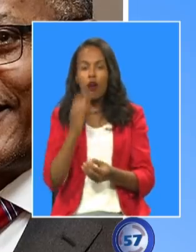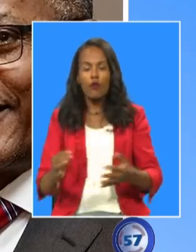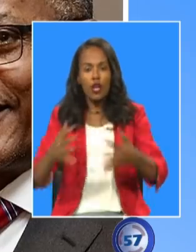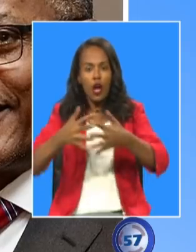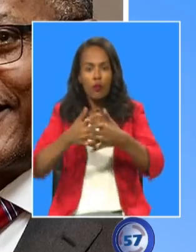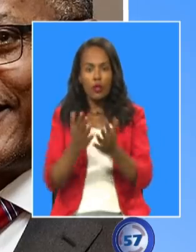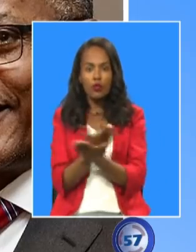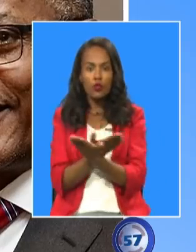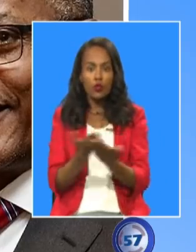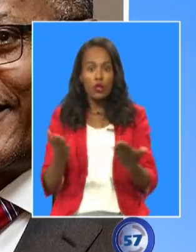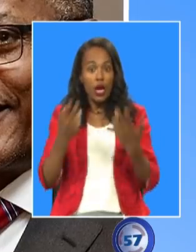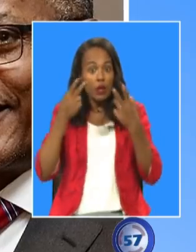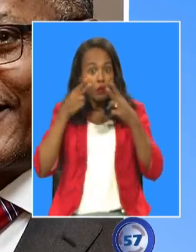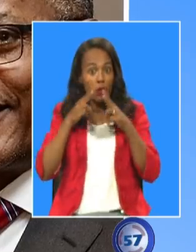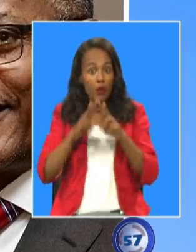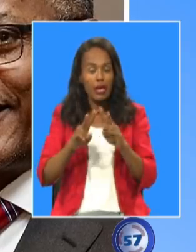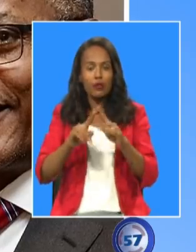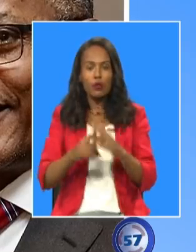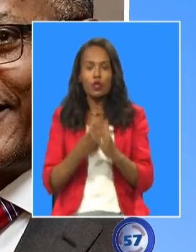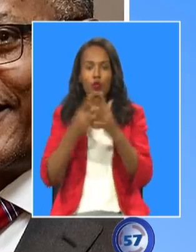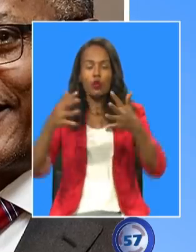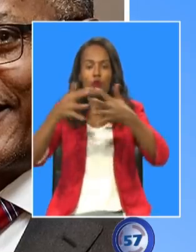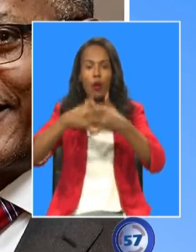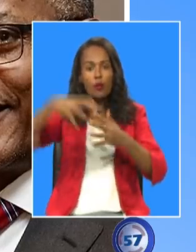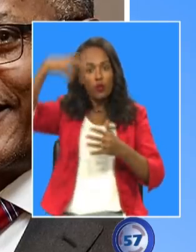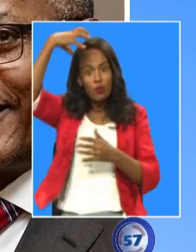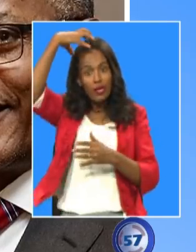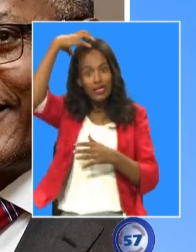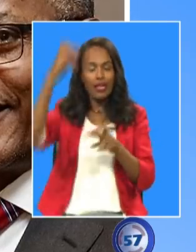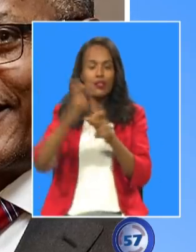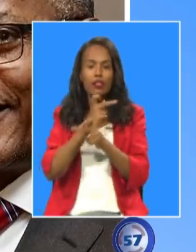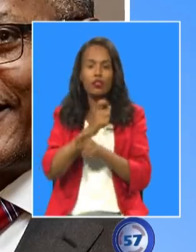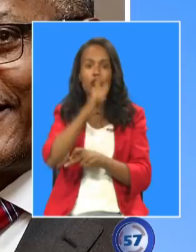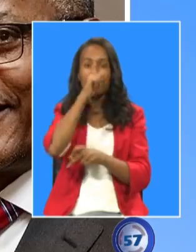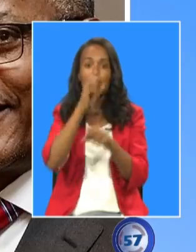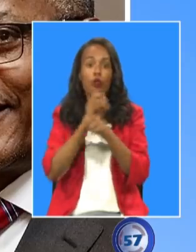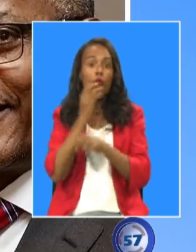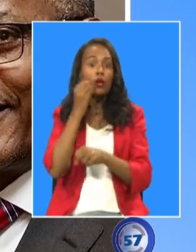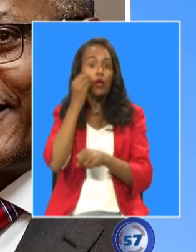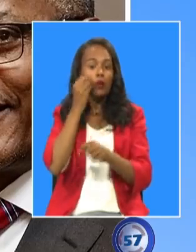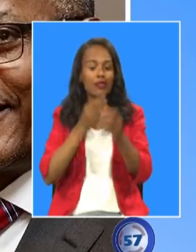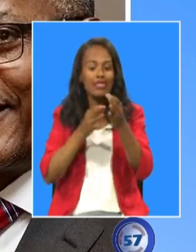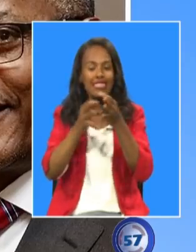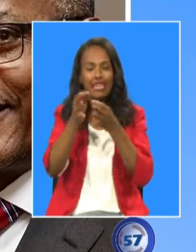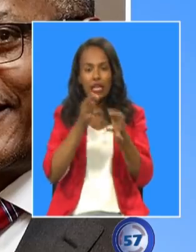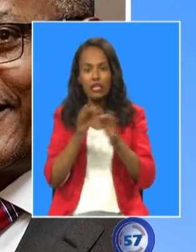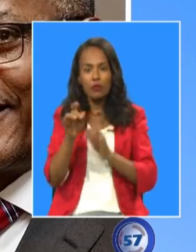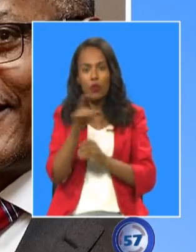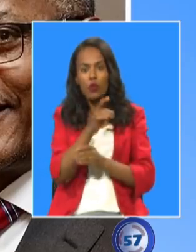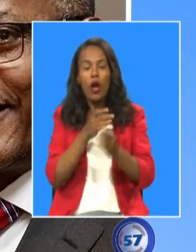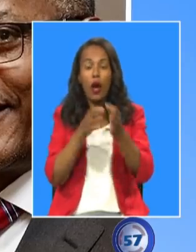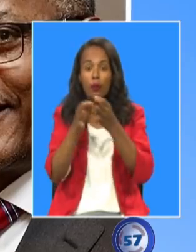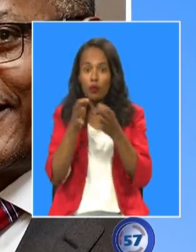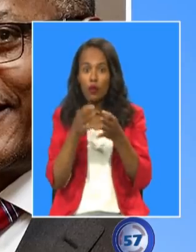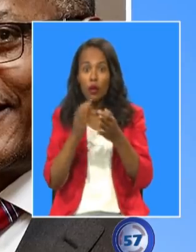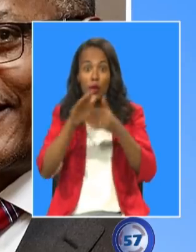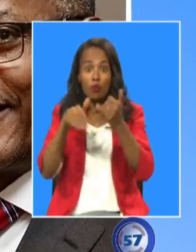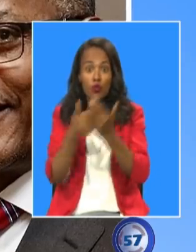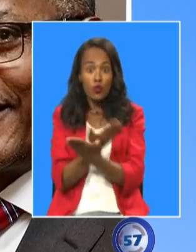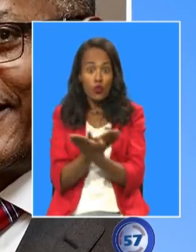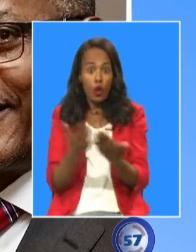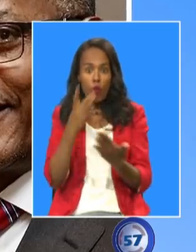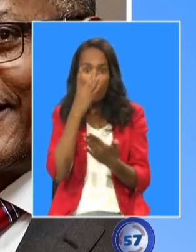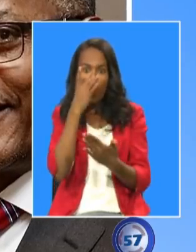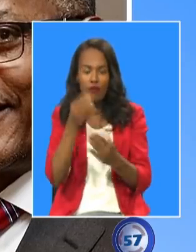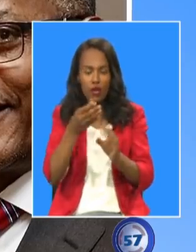ህብረት ጉዳይን መመልከት መጀመሩ ለተባበሩት መንግስታት ድርጅት የጸጥታው ምክር ቤት እንዲገለጥ መወሰኑንም አብራርቷል። በመሆኑም ጉዳዩ